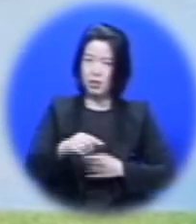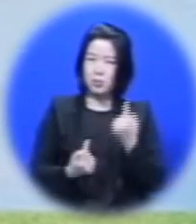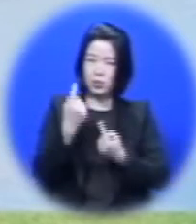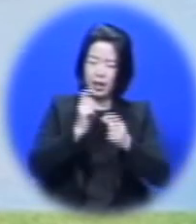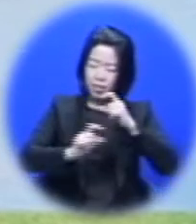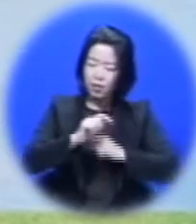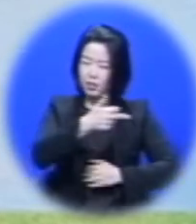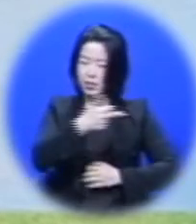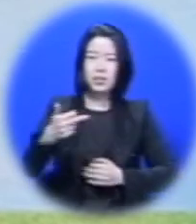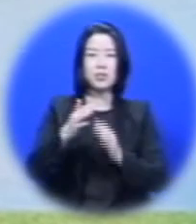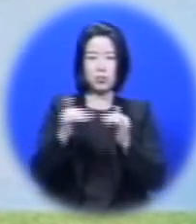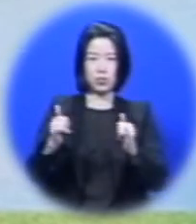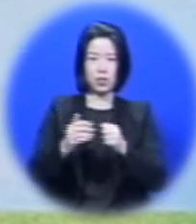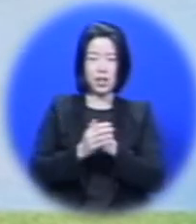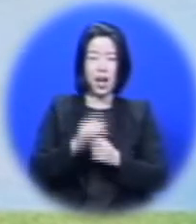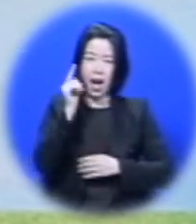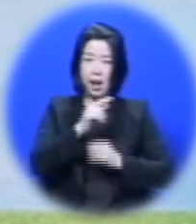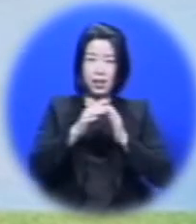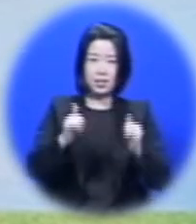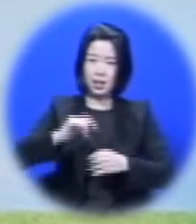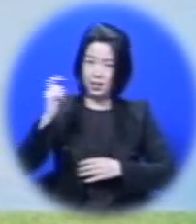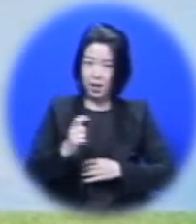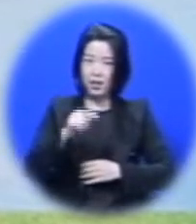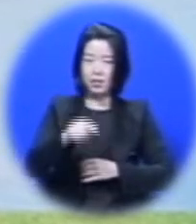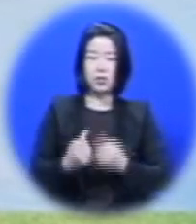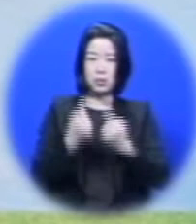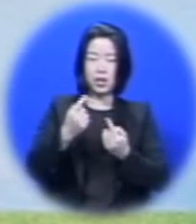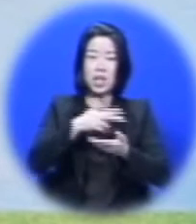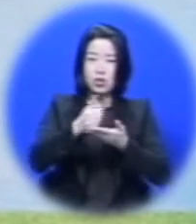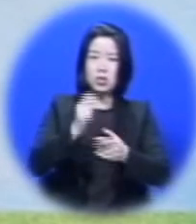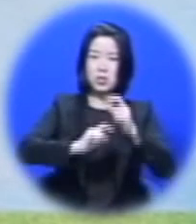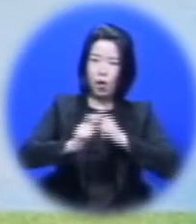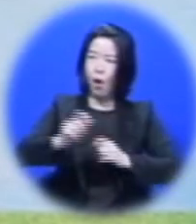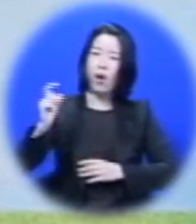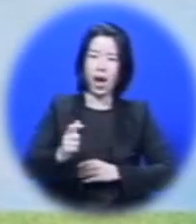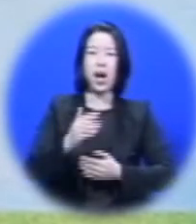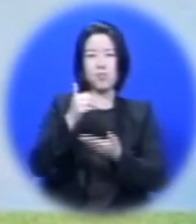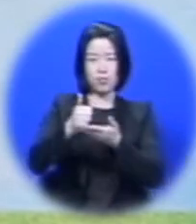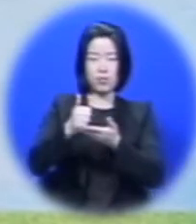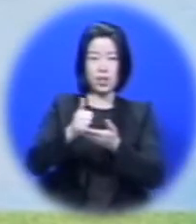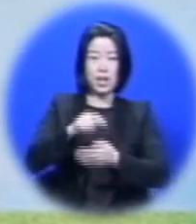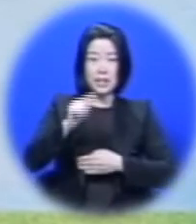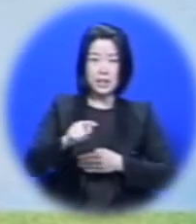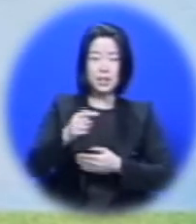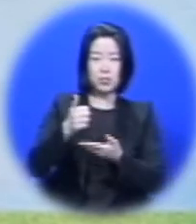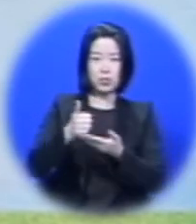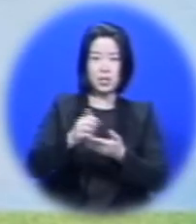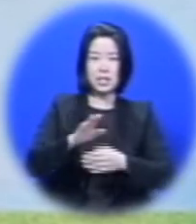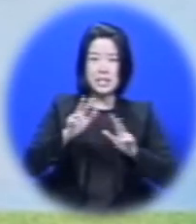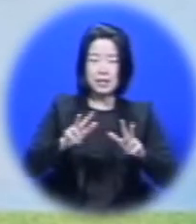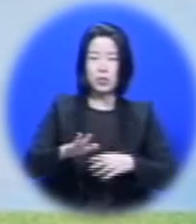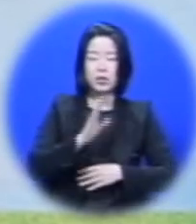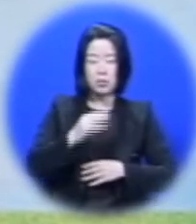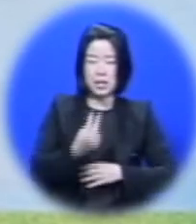크신 분이세요. 악한 자가 강한 것보다 주님은 더 강하신 분이세요. 그분이 지금도 정말